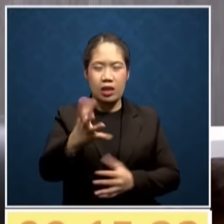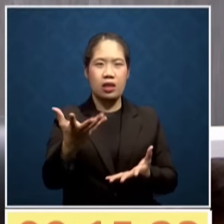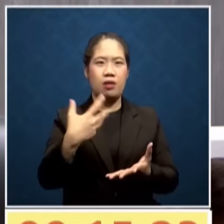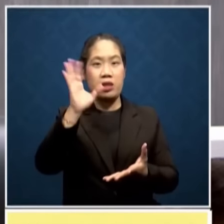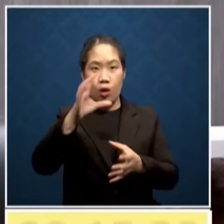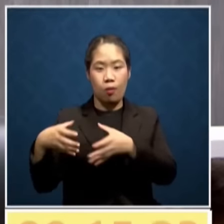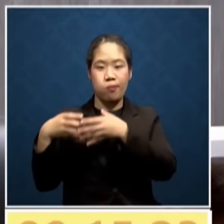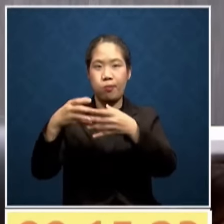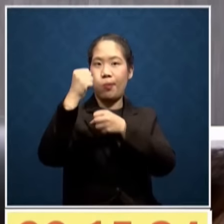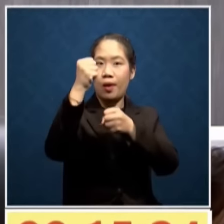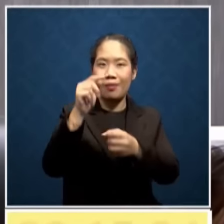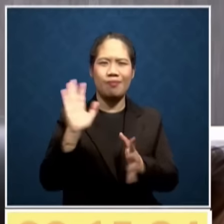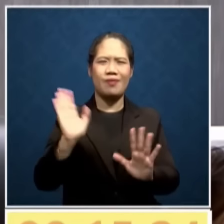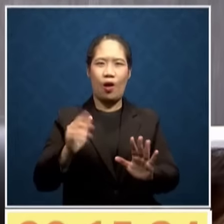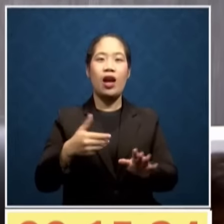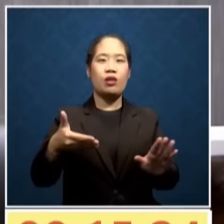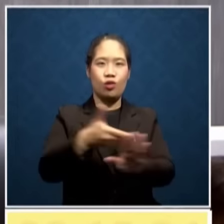านที่กระทรวงขอบคุณค่ะ